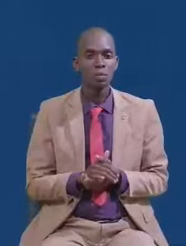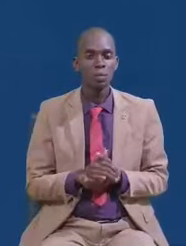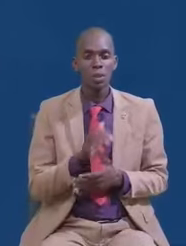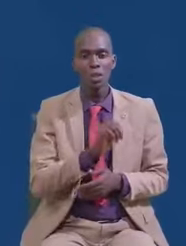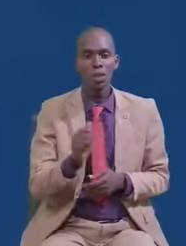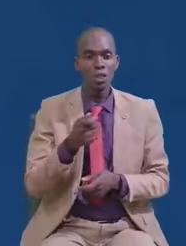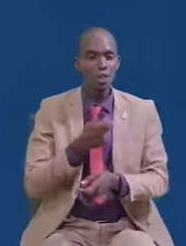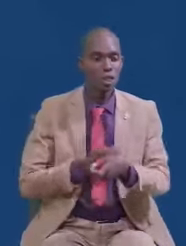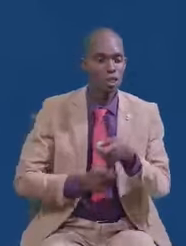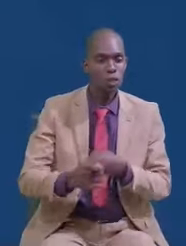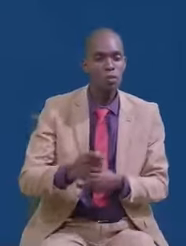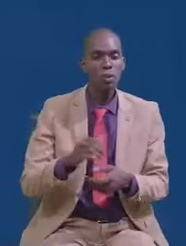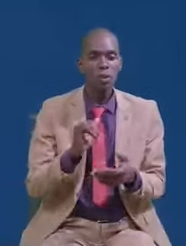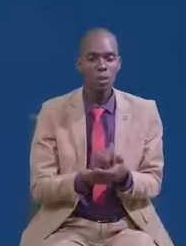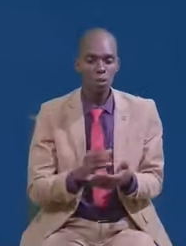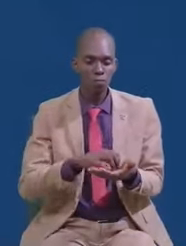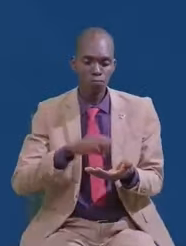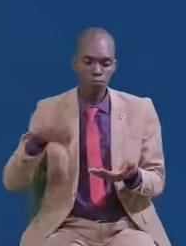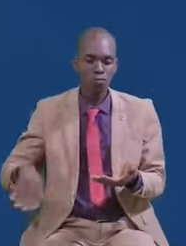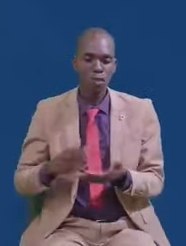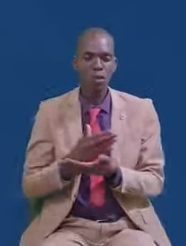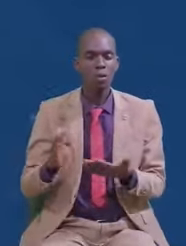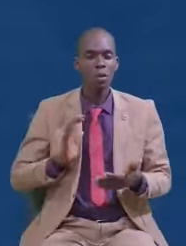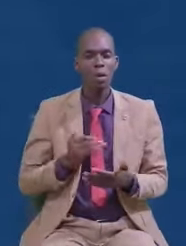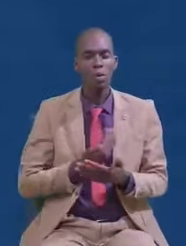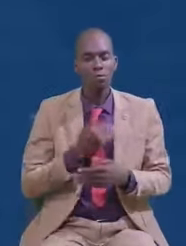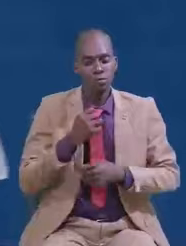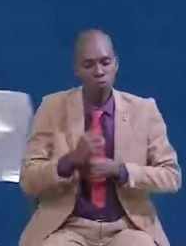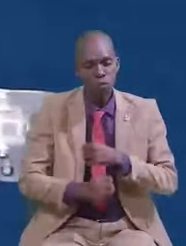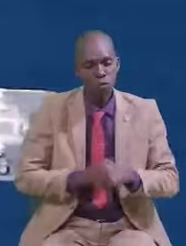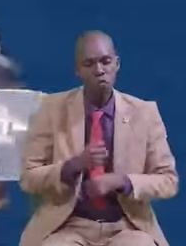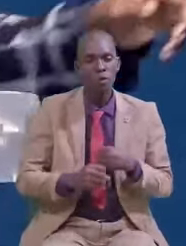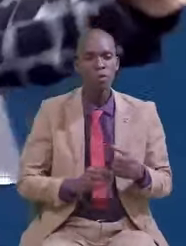Le substitut qui a pris notre souffrance.